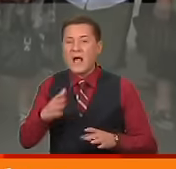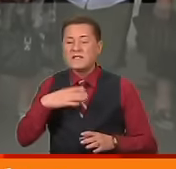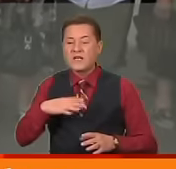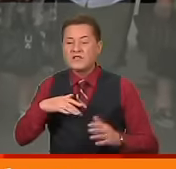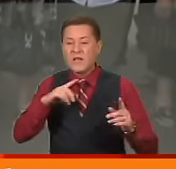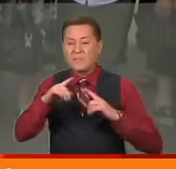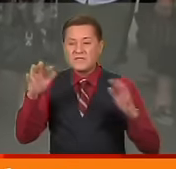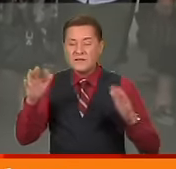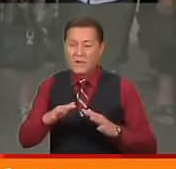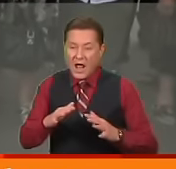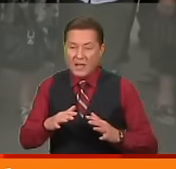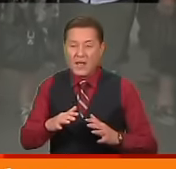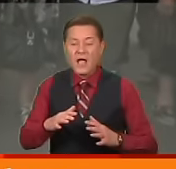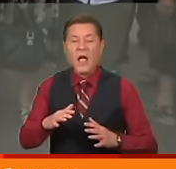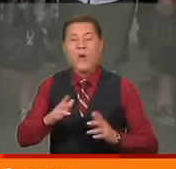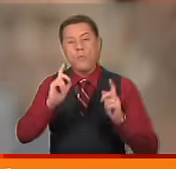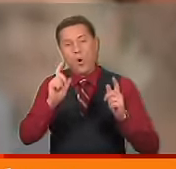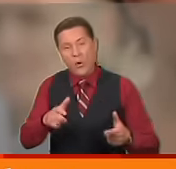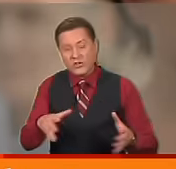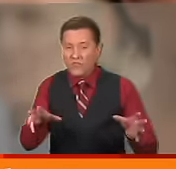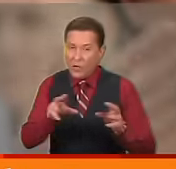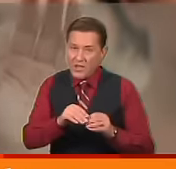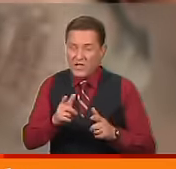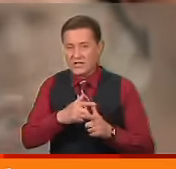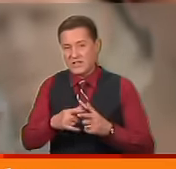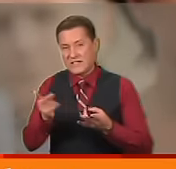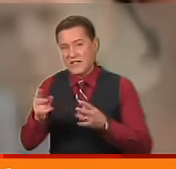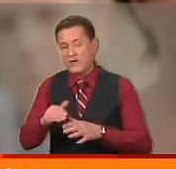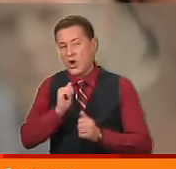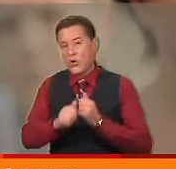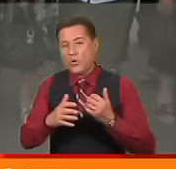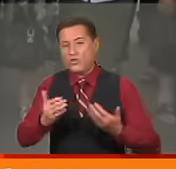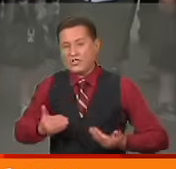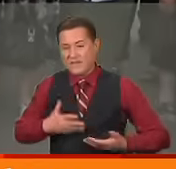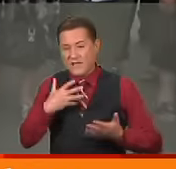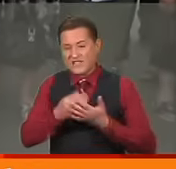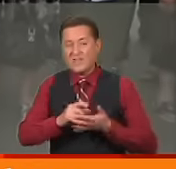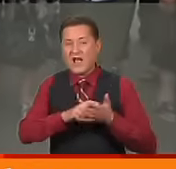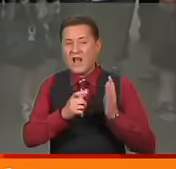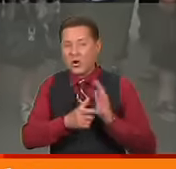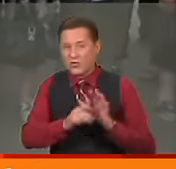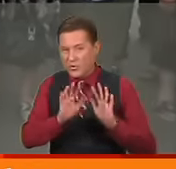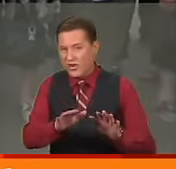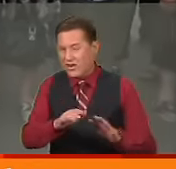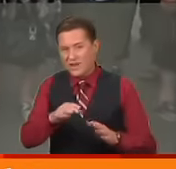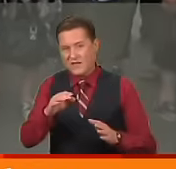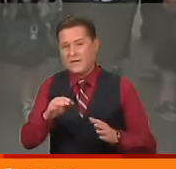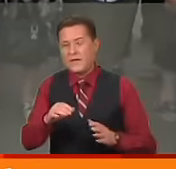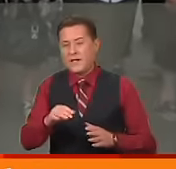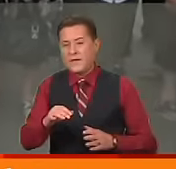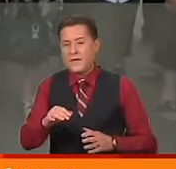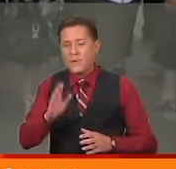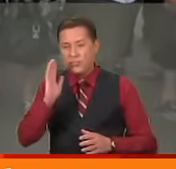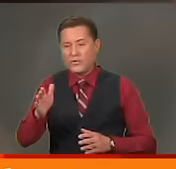Чи погоджуємось ми з вами об'єднуватись? Чи ми залишаємось? Кожен живе в своїй конурі. Ну, якщо підмали у себе там під дверима,